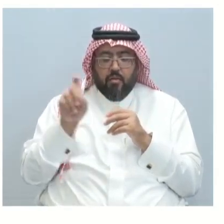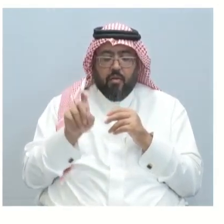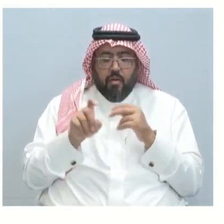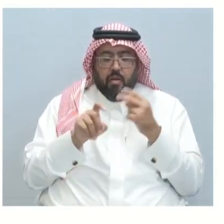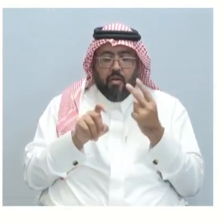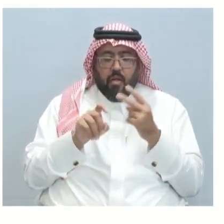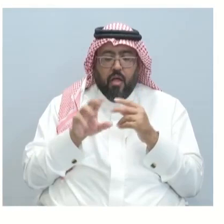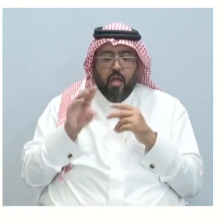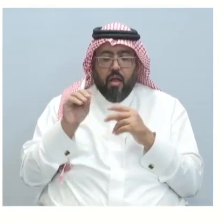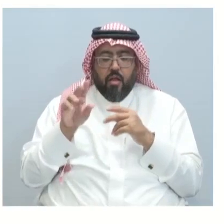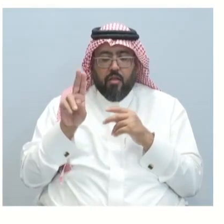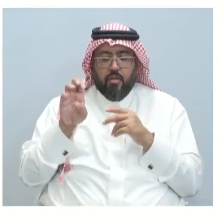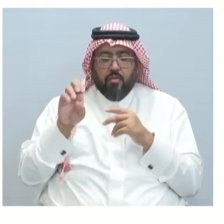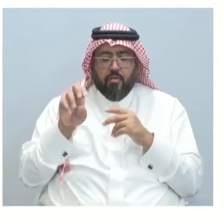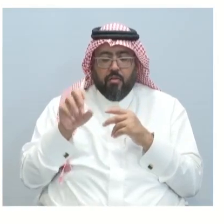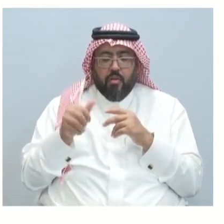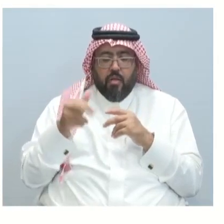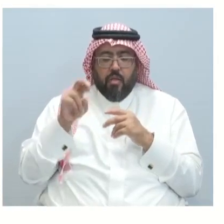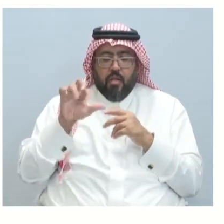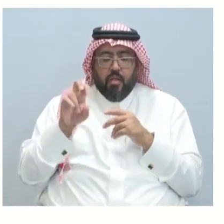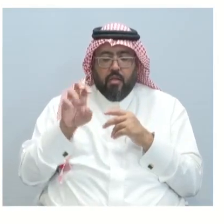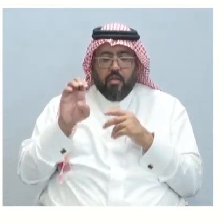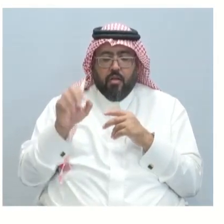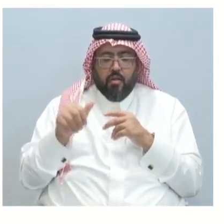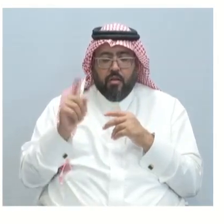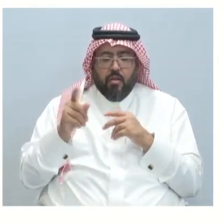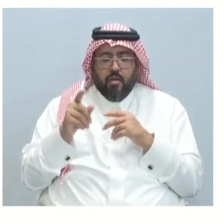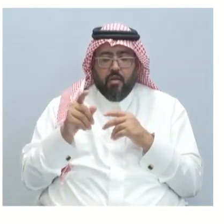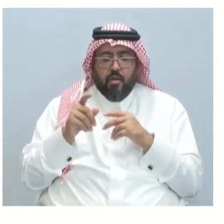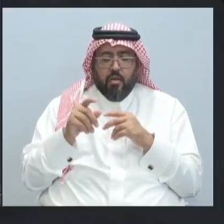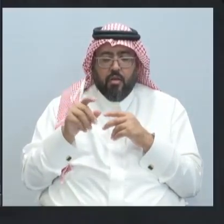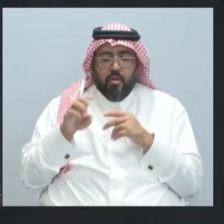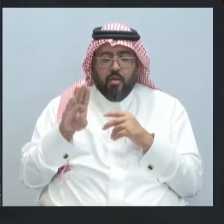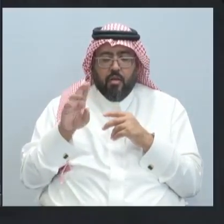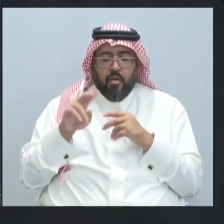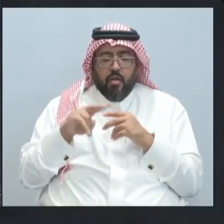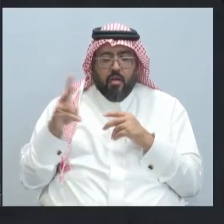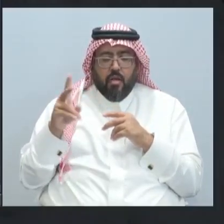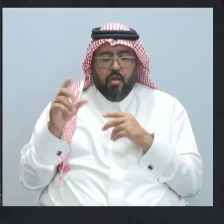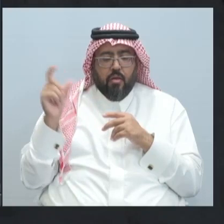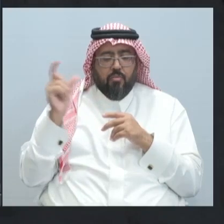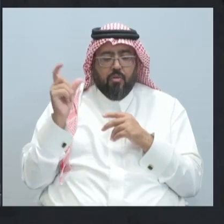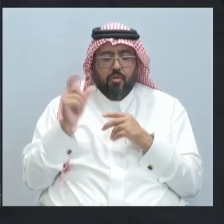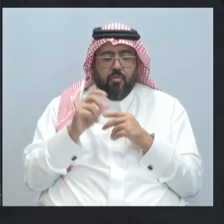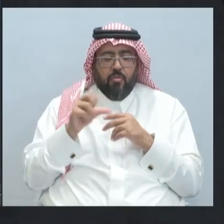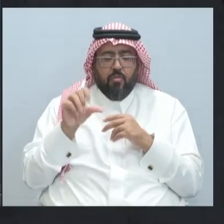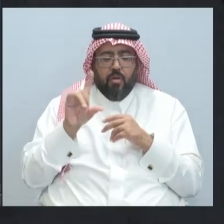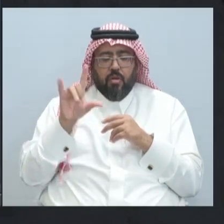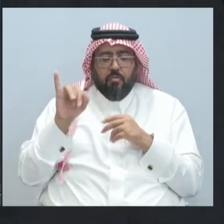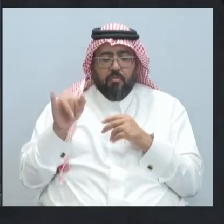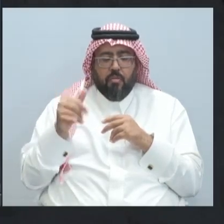الاخر هل تجوز اذيه الجار ان كان غير مسلم ولماذا اذا كان الجار غير مسلم